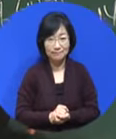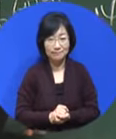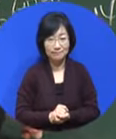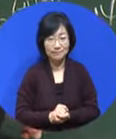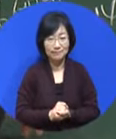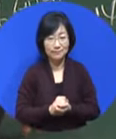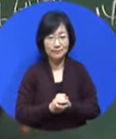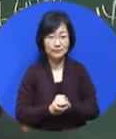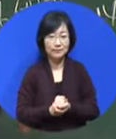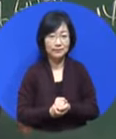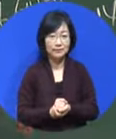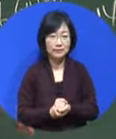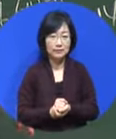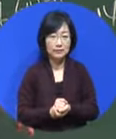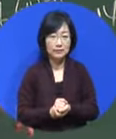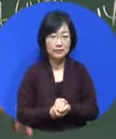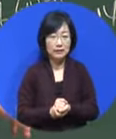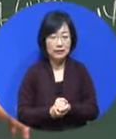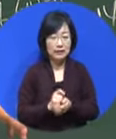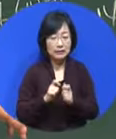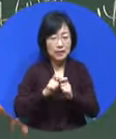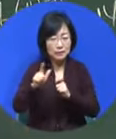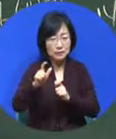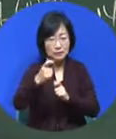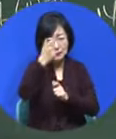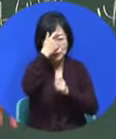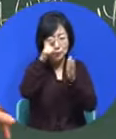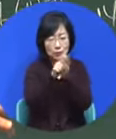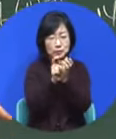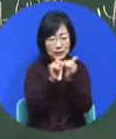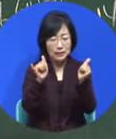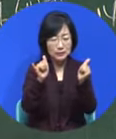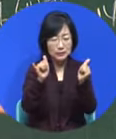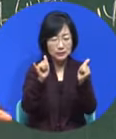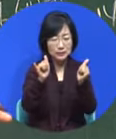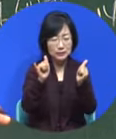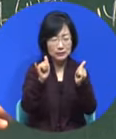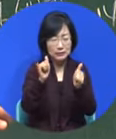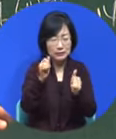공부해라 기 치고 있으니까 일들